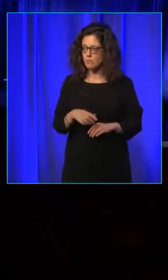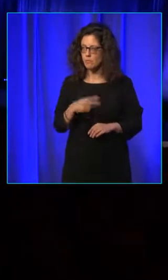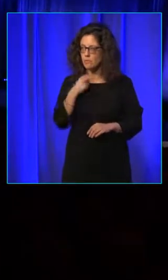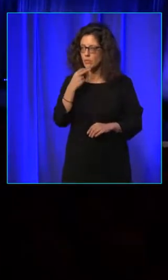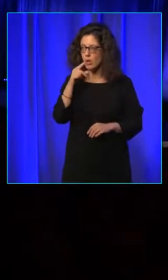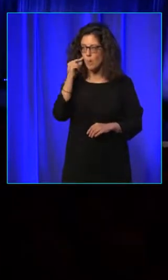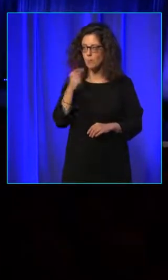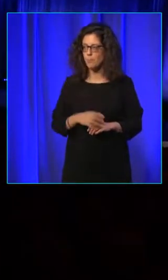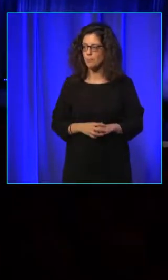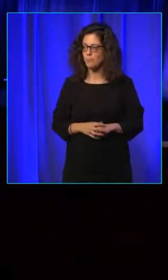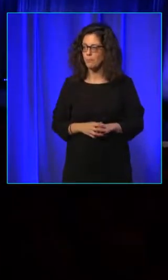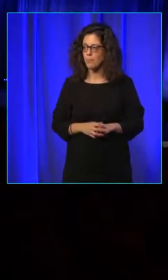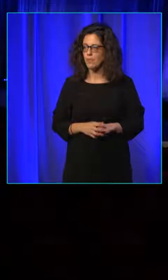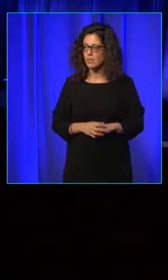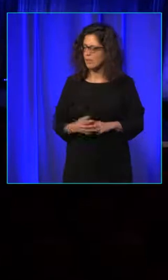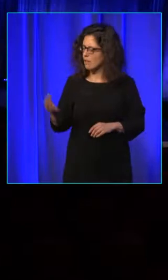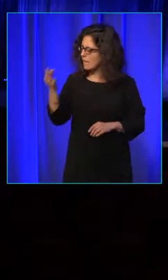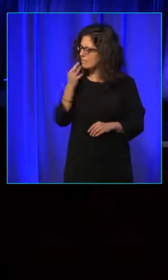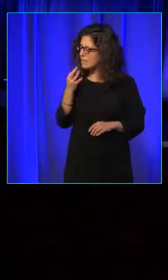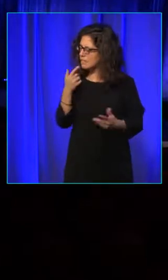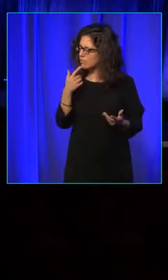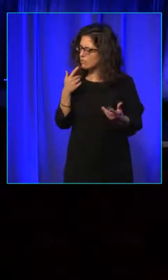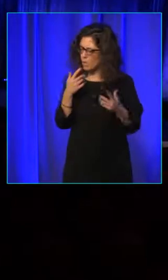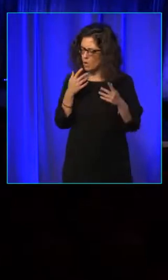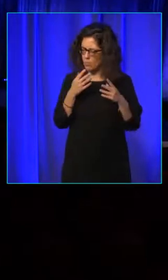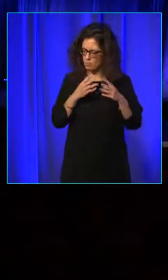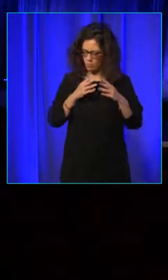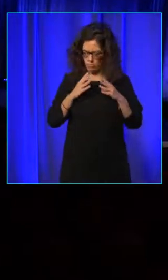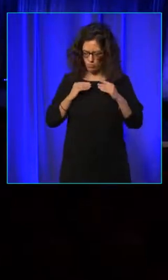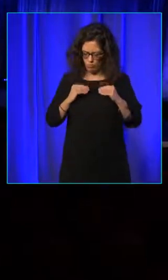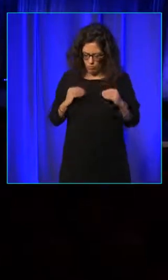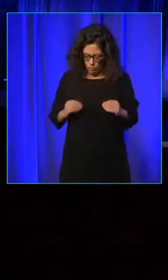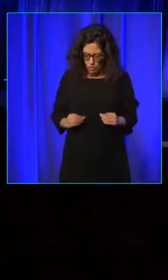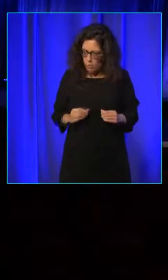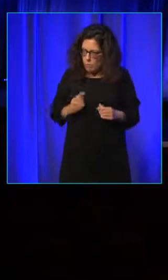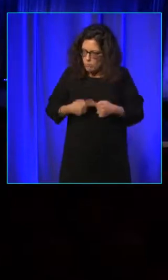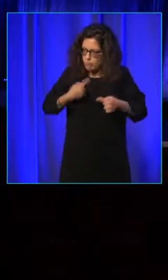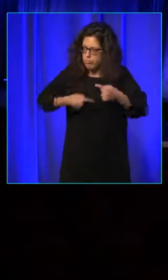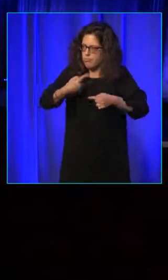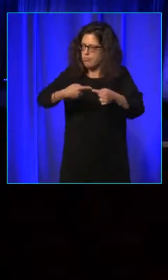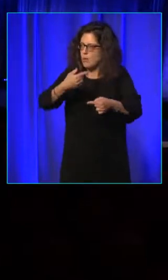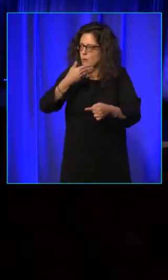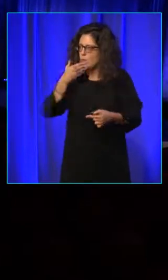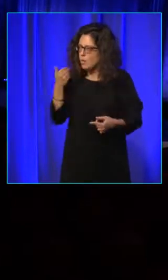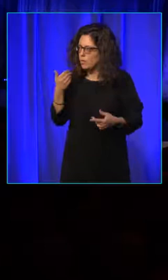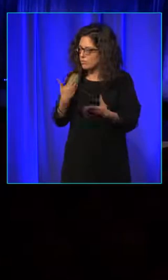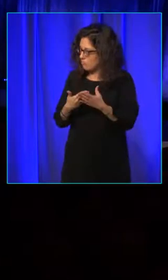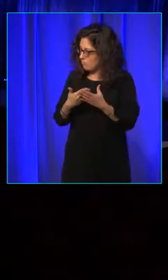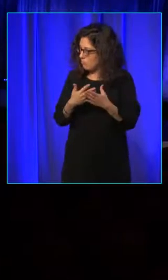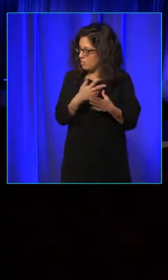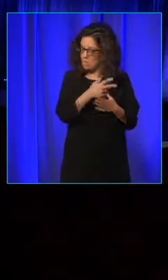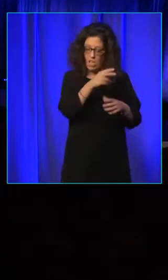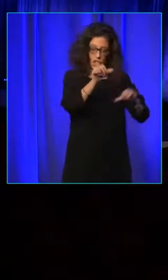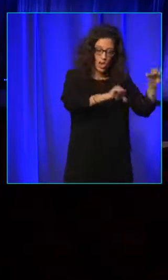Par rapport à ce que vous avez dit, qu'il y aura une régénération tissulaire, oui. Est-ce que vous travaillez avec les médecins, les